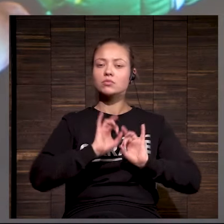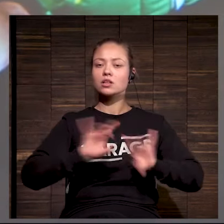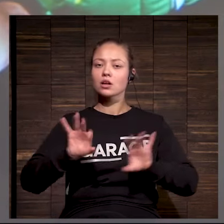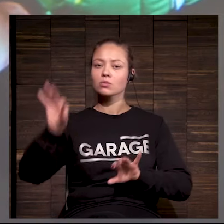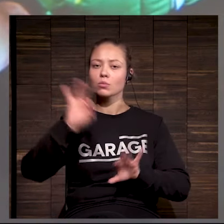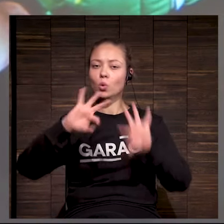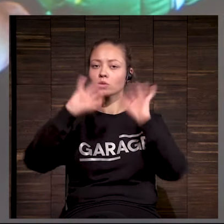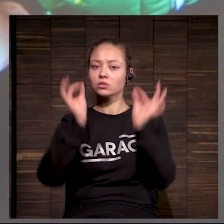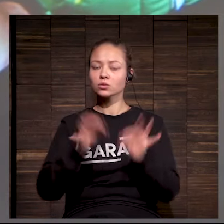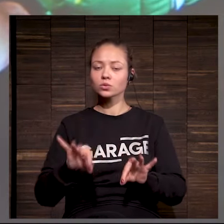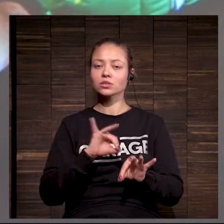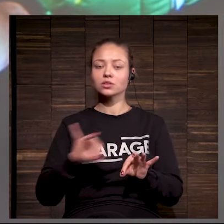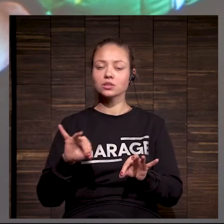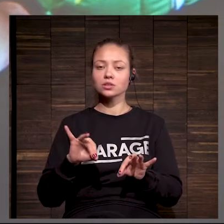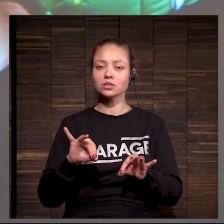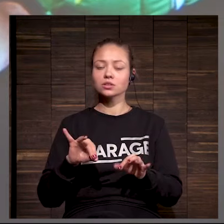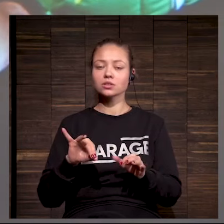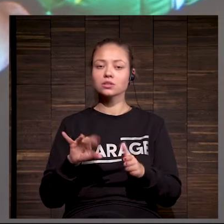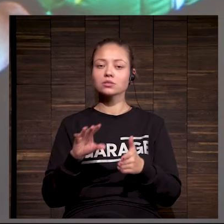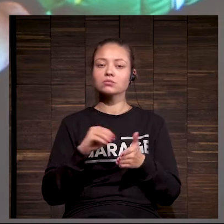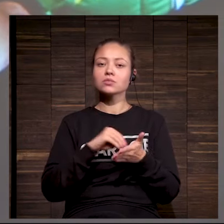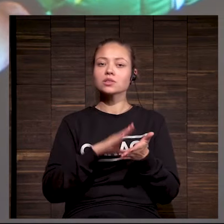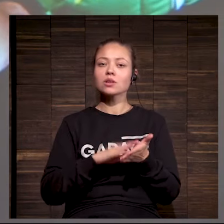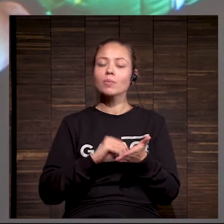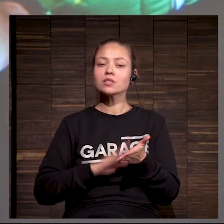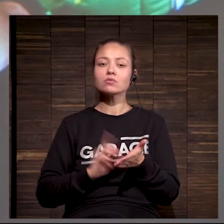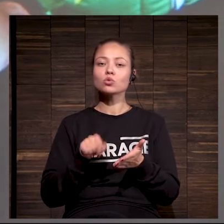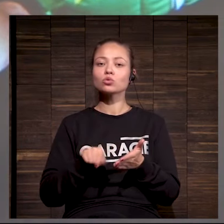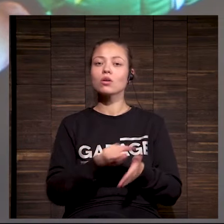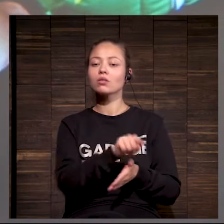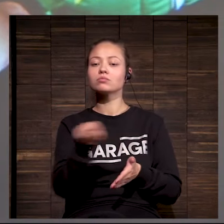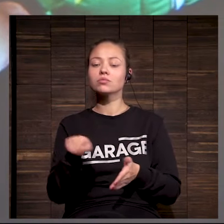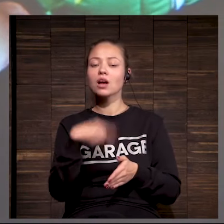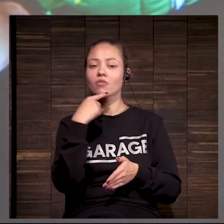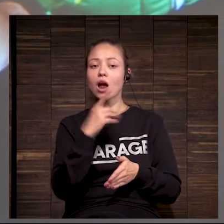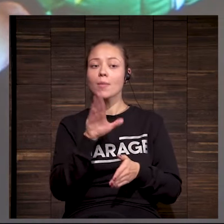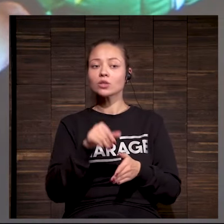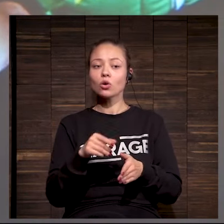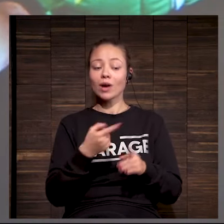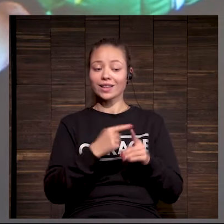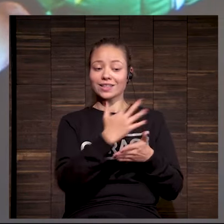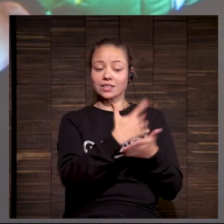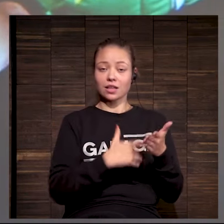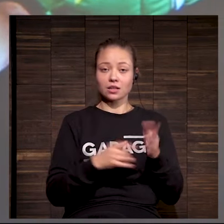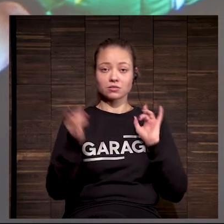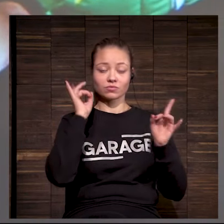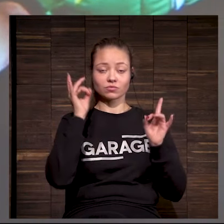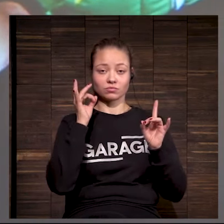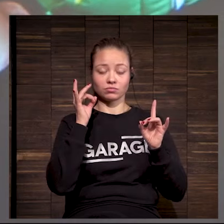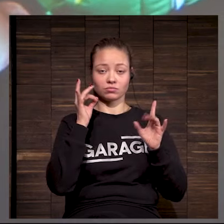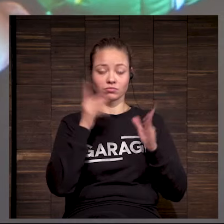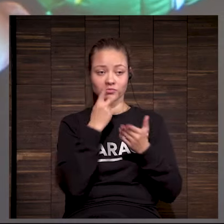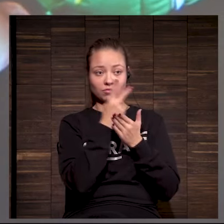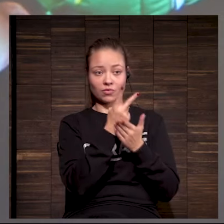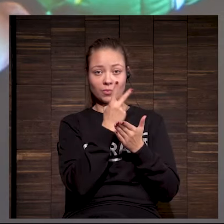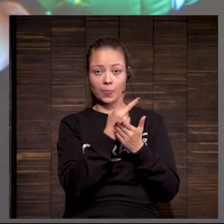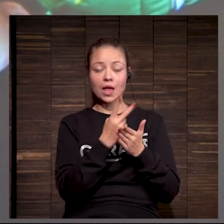искусство и записывали то что они говорят а потом озвучивал этот текст verbatim с помощью